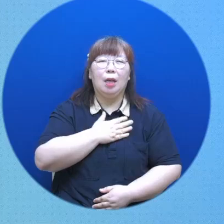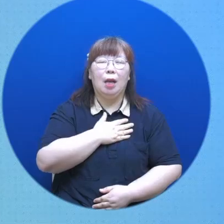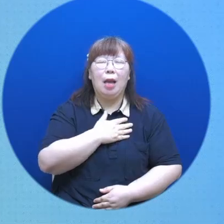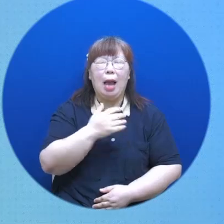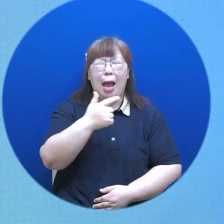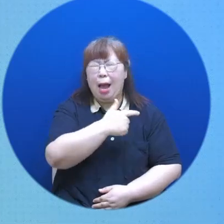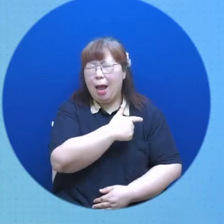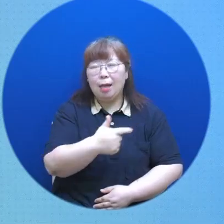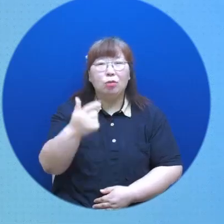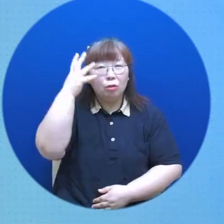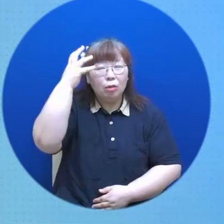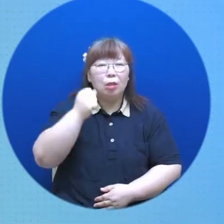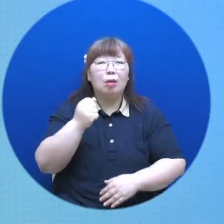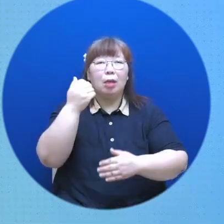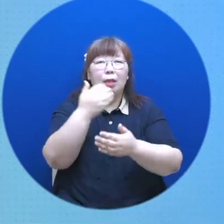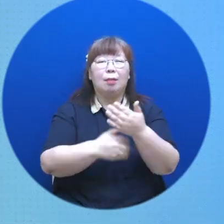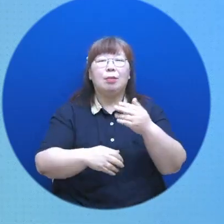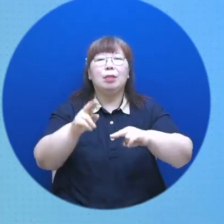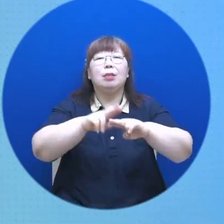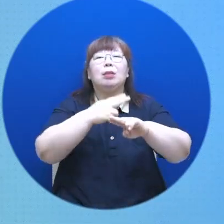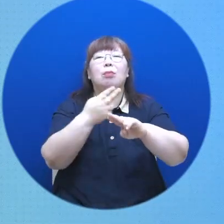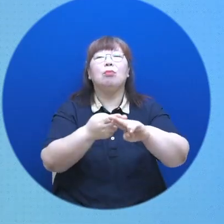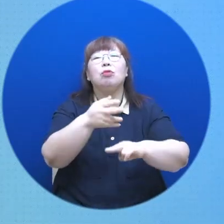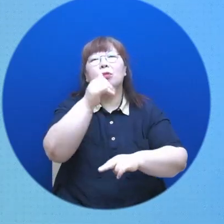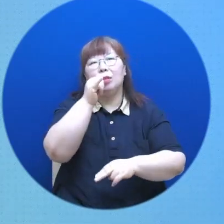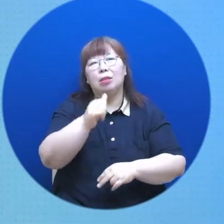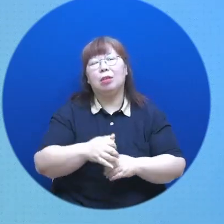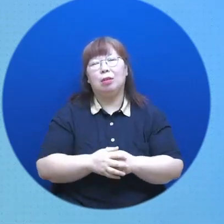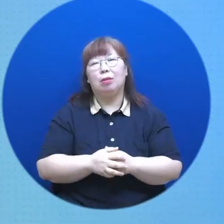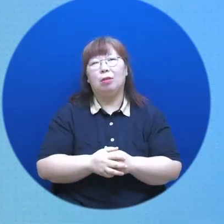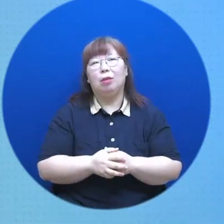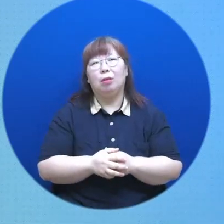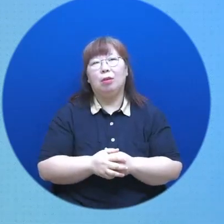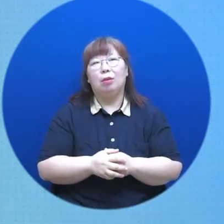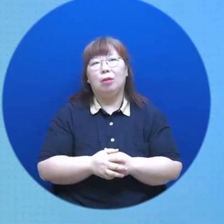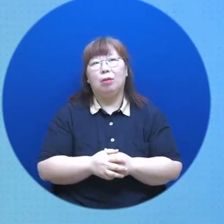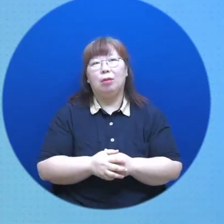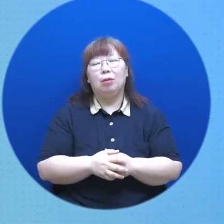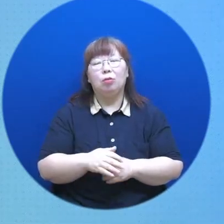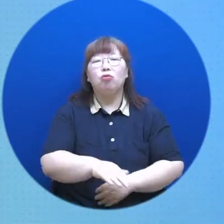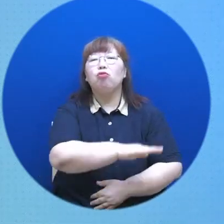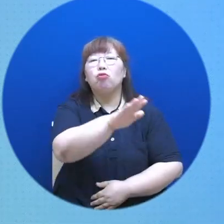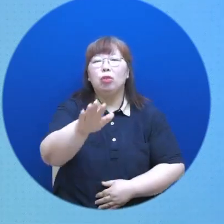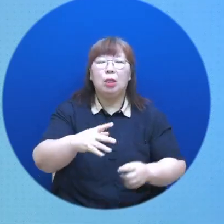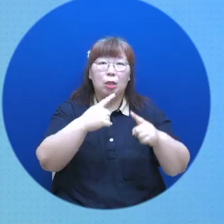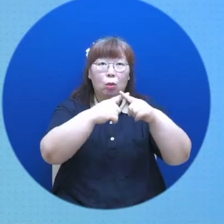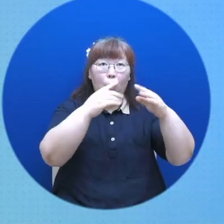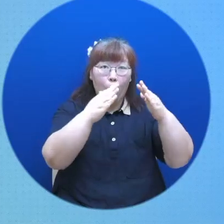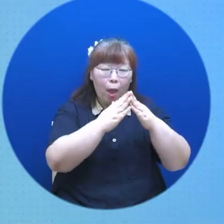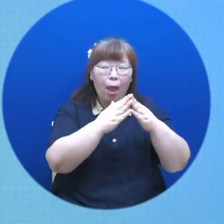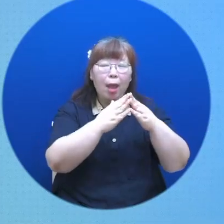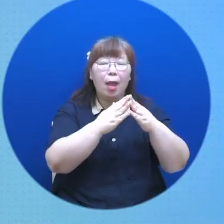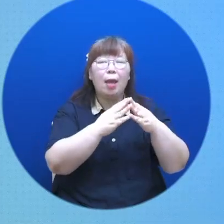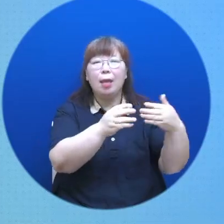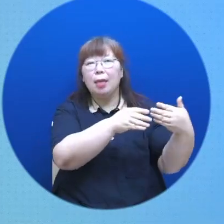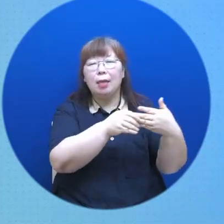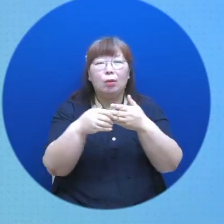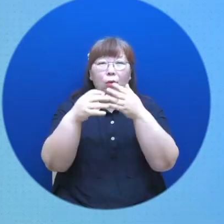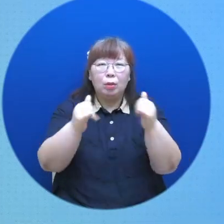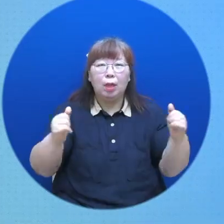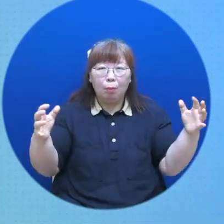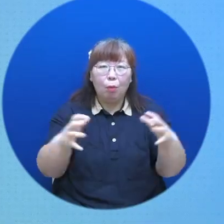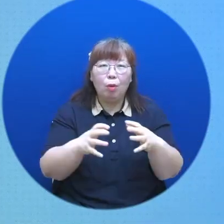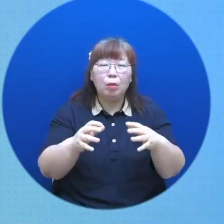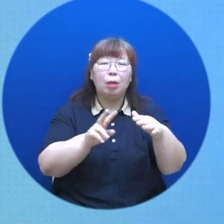기억에 남는 선물 하나를 받았습니다. 우리가 목자들끼리 모여서 같이 비전을 공유하는